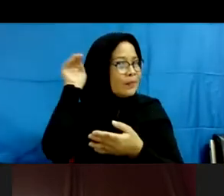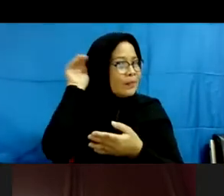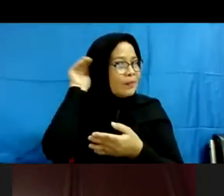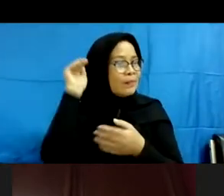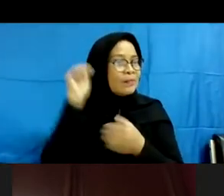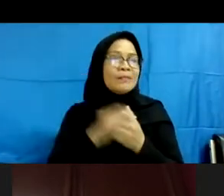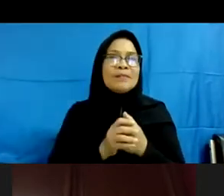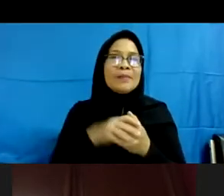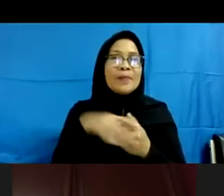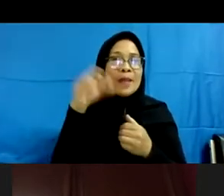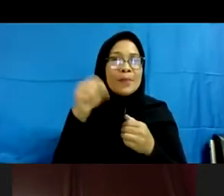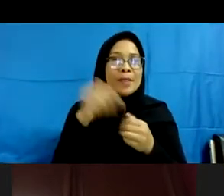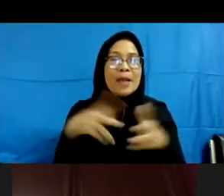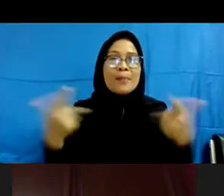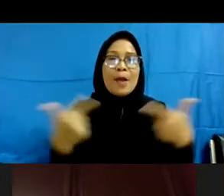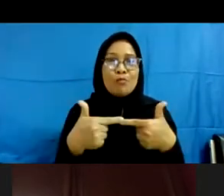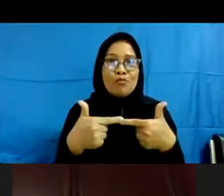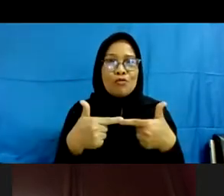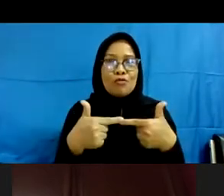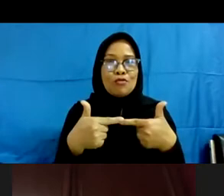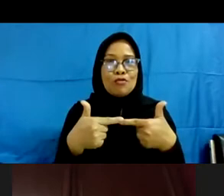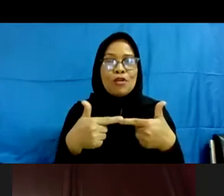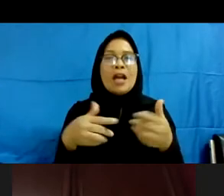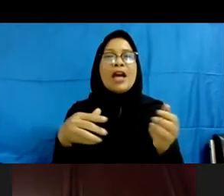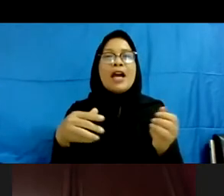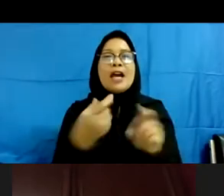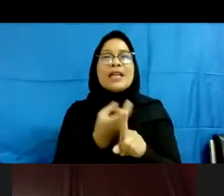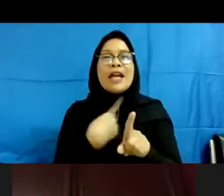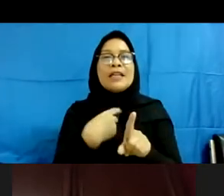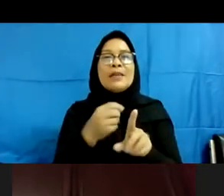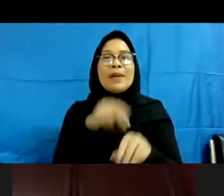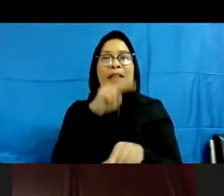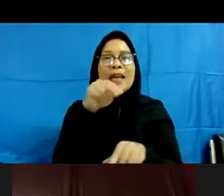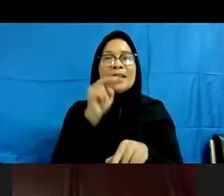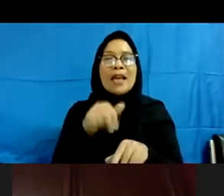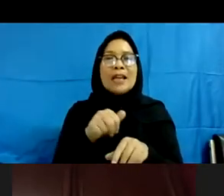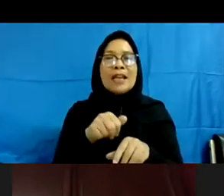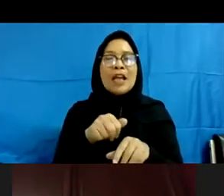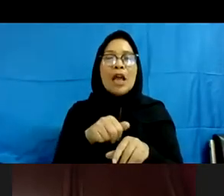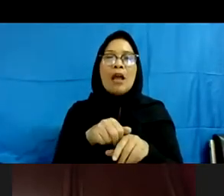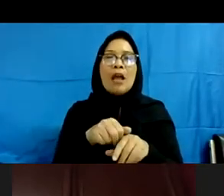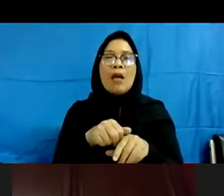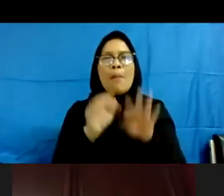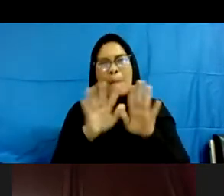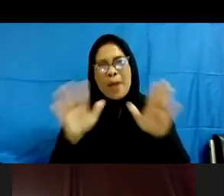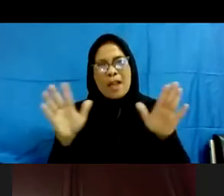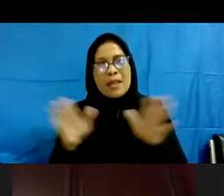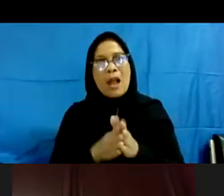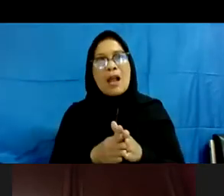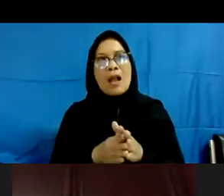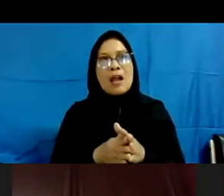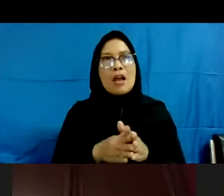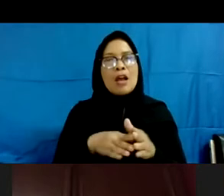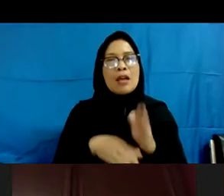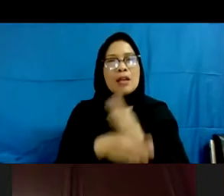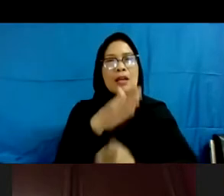Bu Iin atau siapa tadi ya, yang tentang ada yang tunanetra sudah jago IT tapi baca Braille masih belum gitu ya.